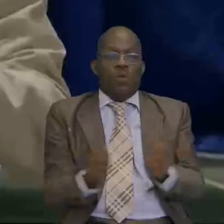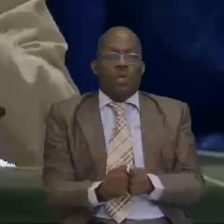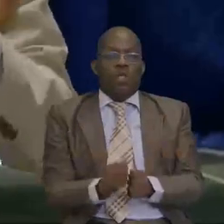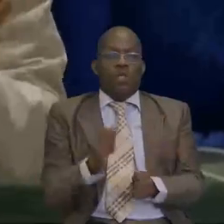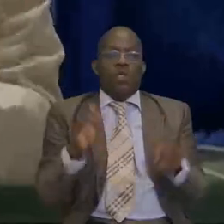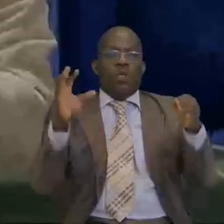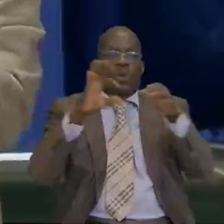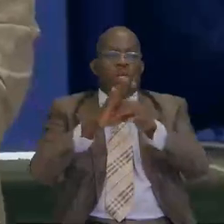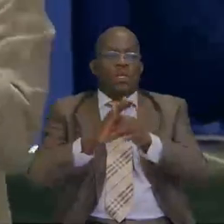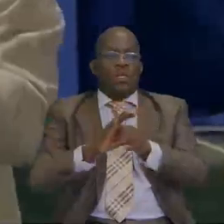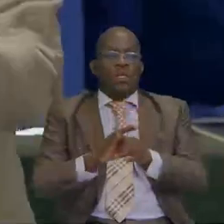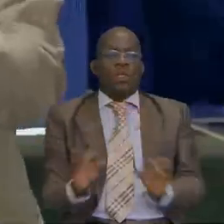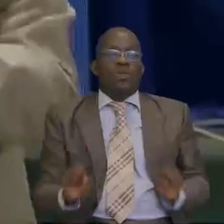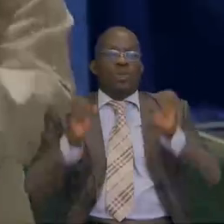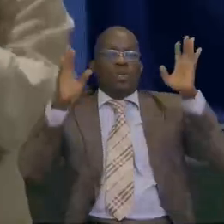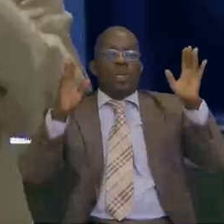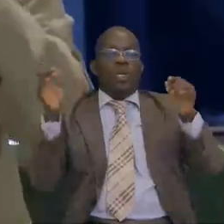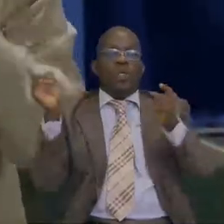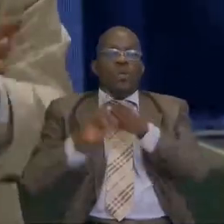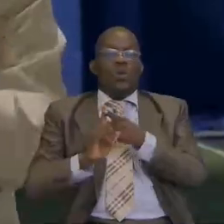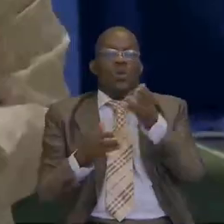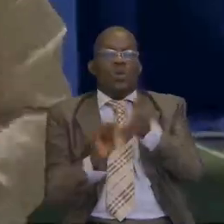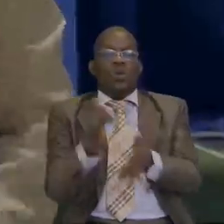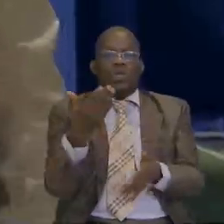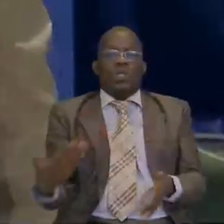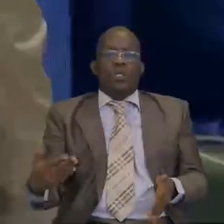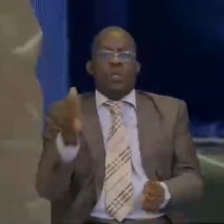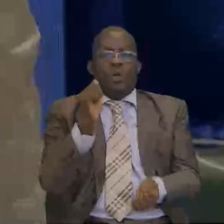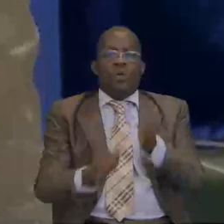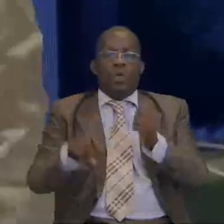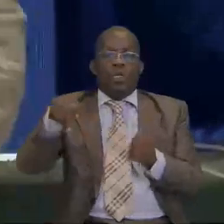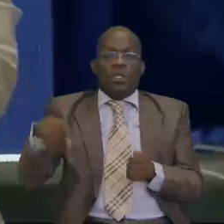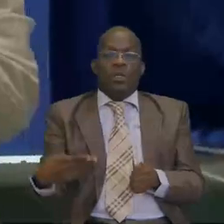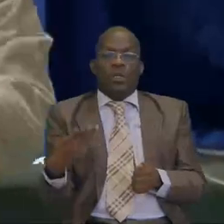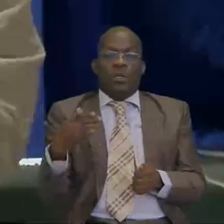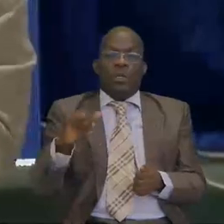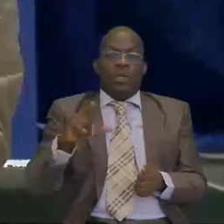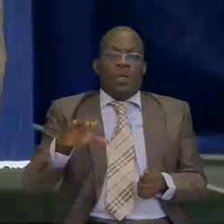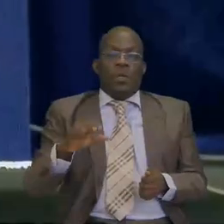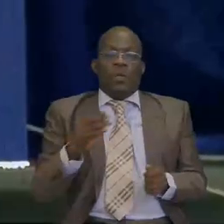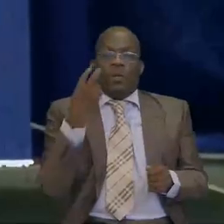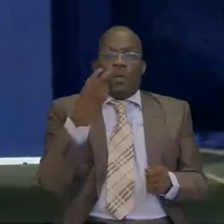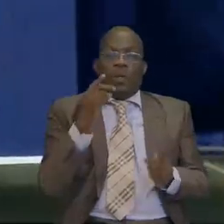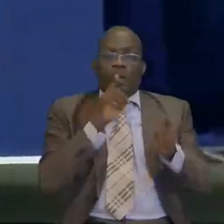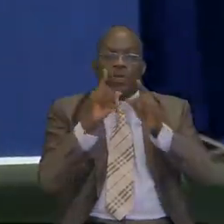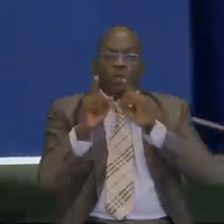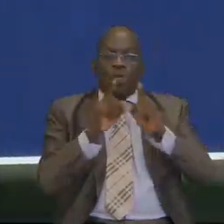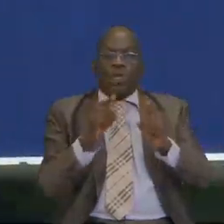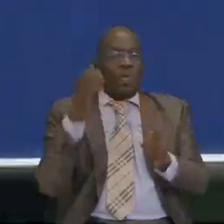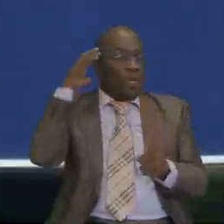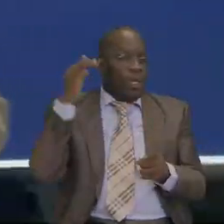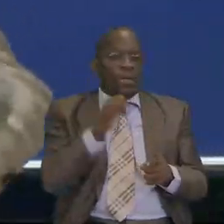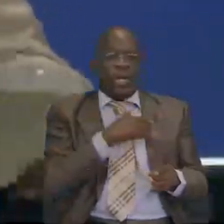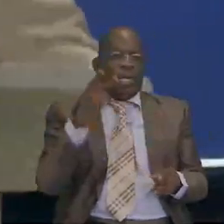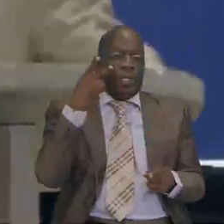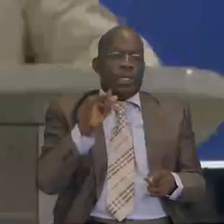Les foules tout entières étaient attentives à ce que disait Philippe. Lorsqu'elles apprirent et virent les miracles